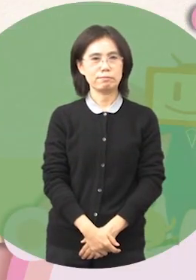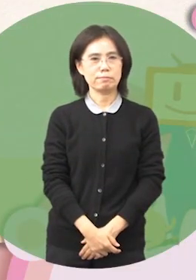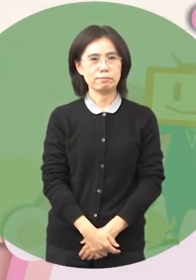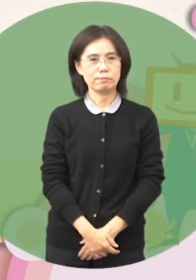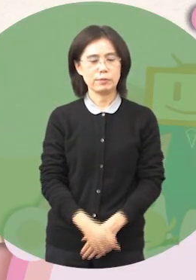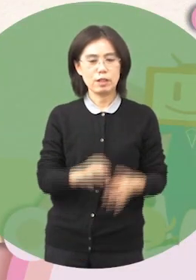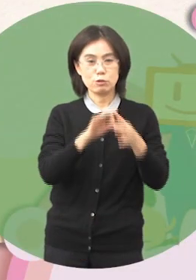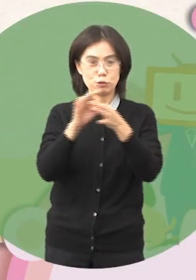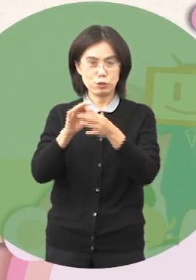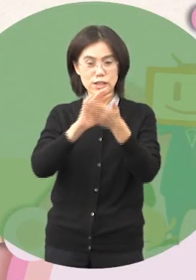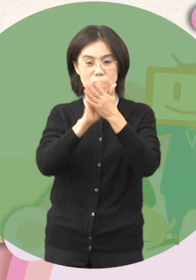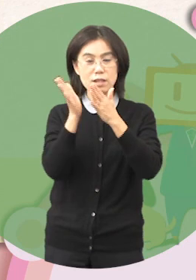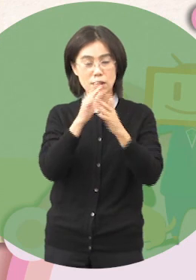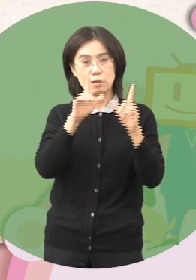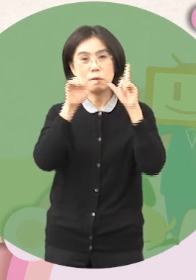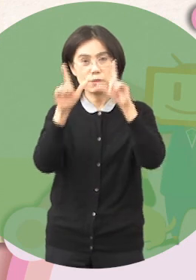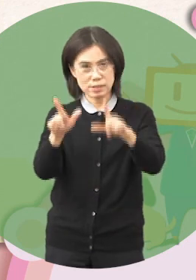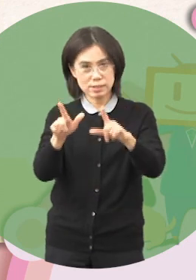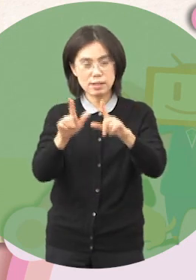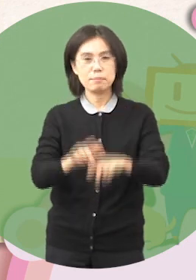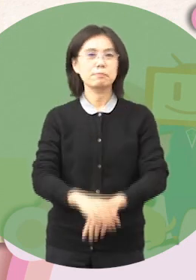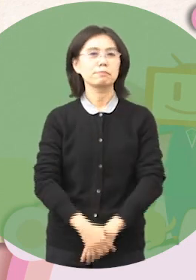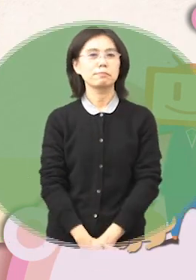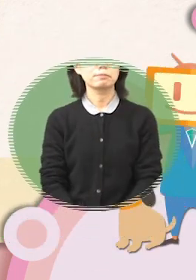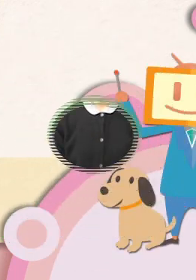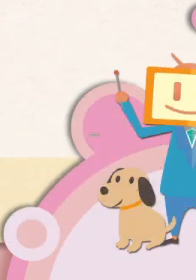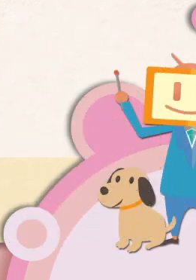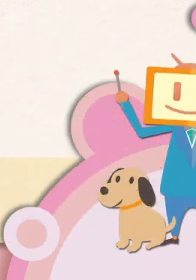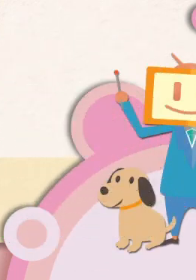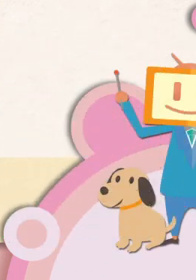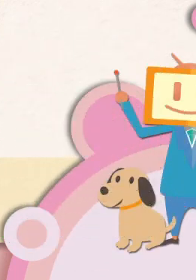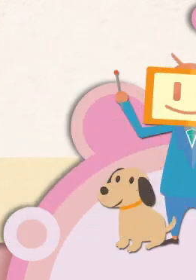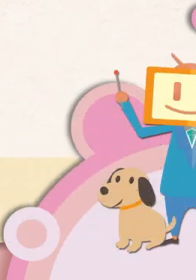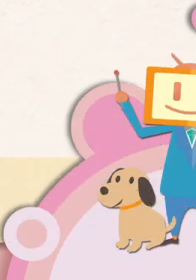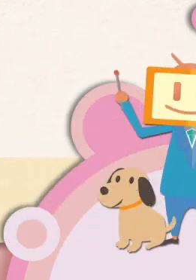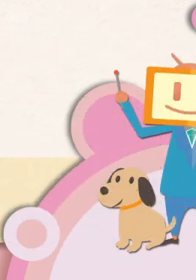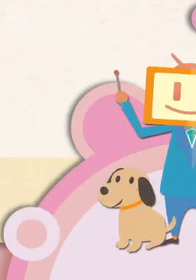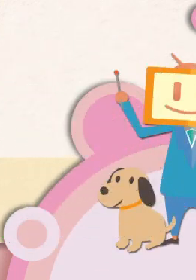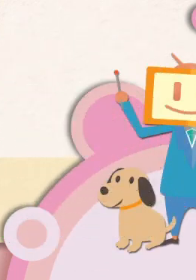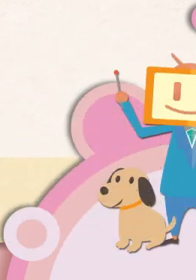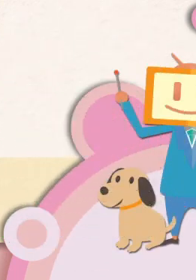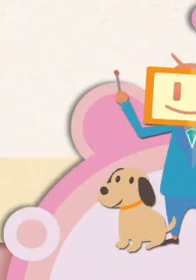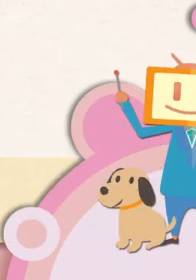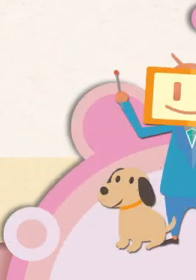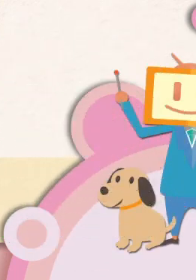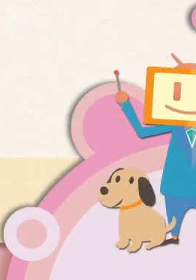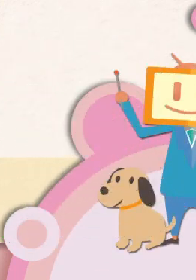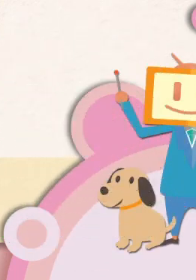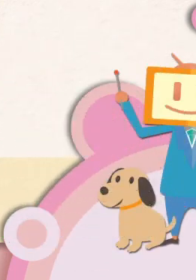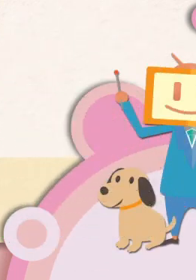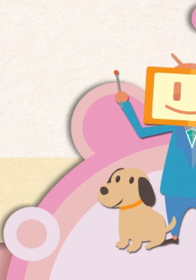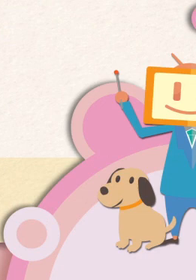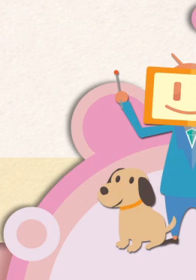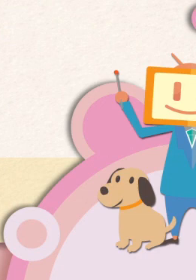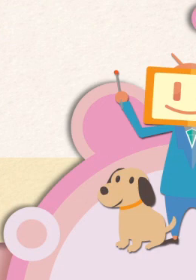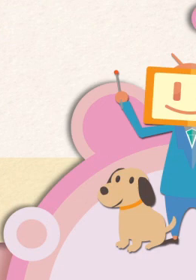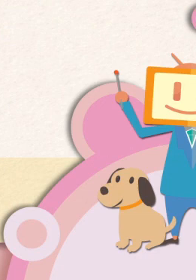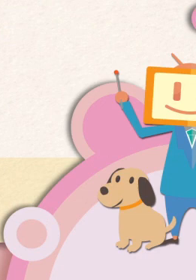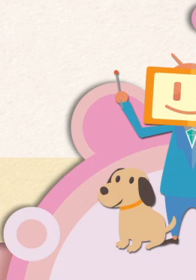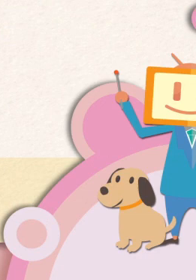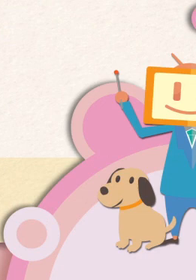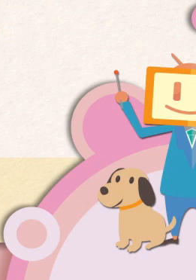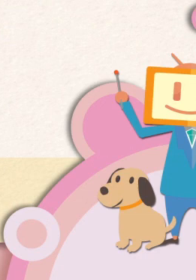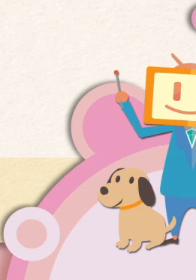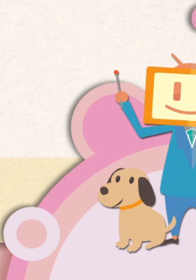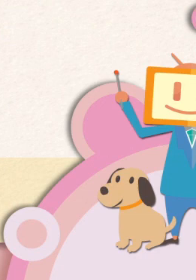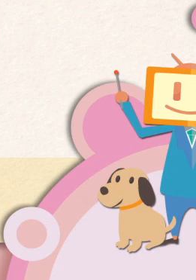続いて県からのお知らせです。県では公共事業評価監視委員会にて意見を述べていただ